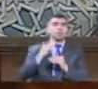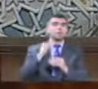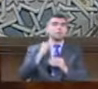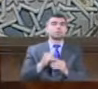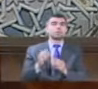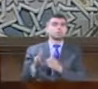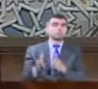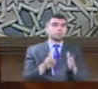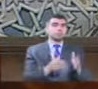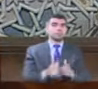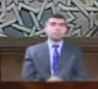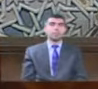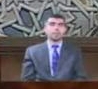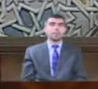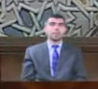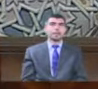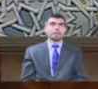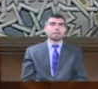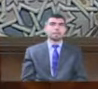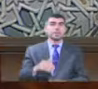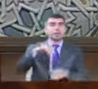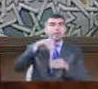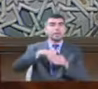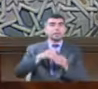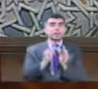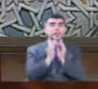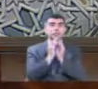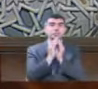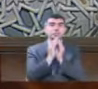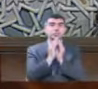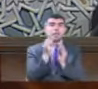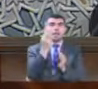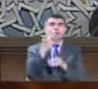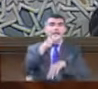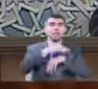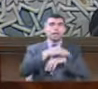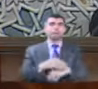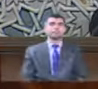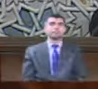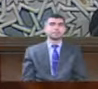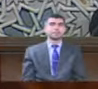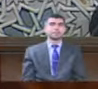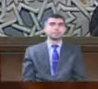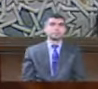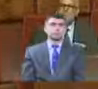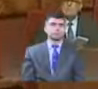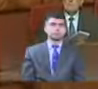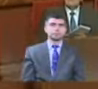النائب. انتهى الوقت. الكلمة لفريق العدالة والتنمية في حدود ثلاث دقائق.